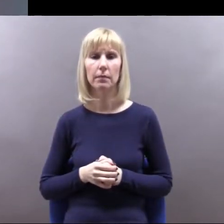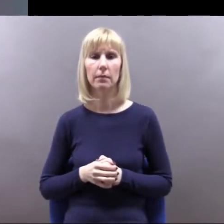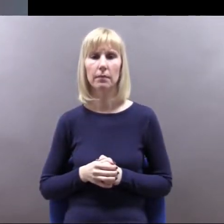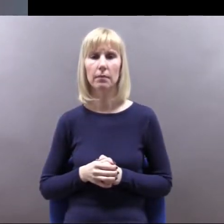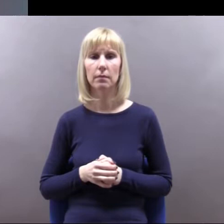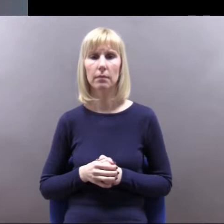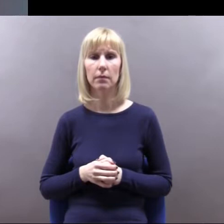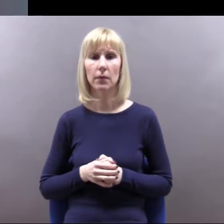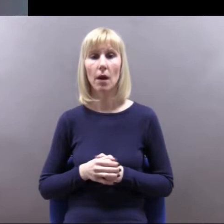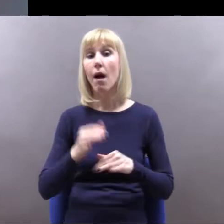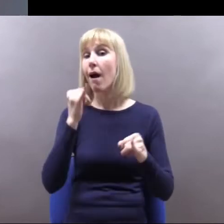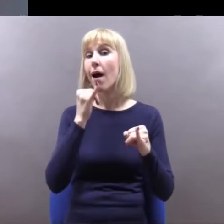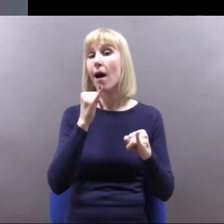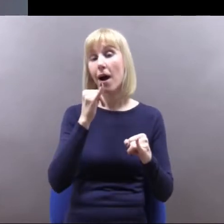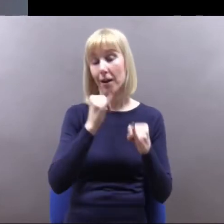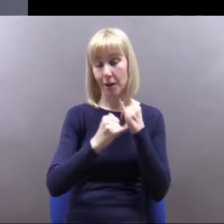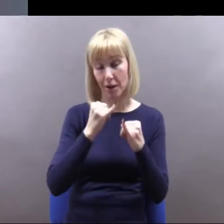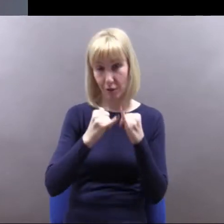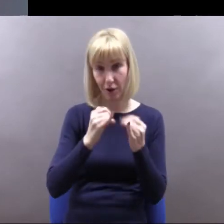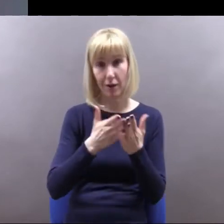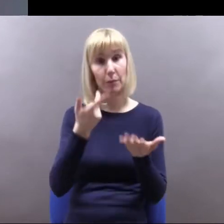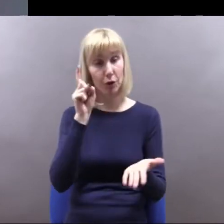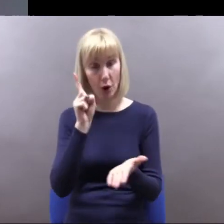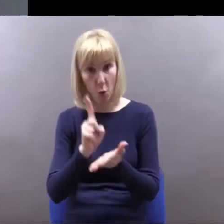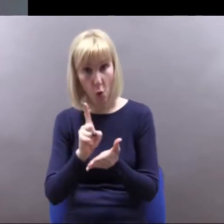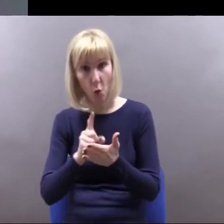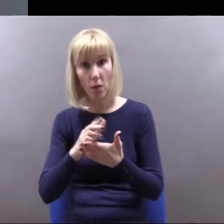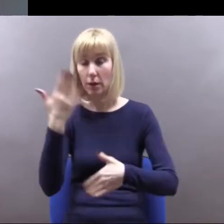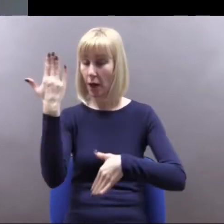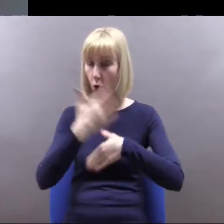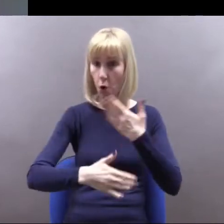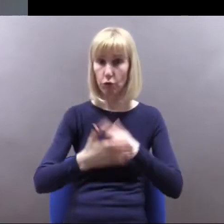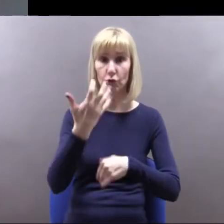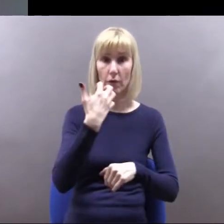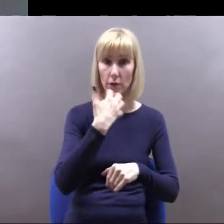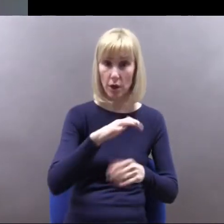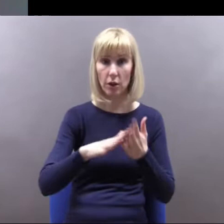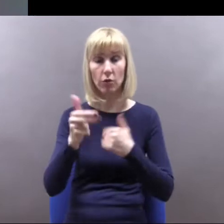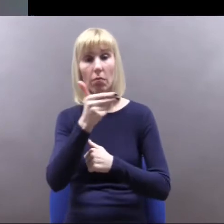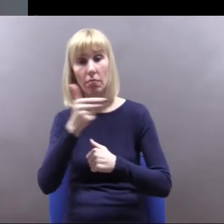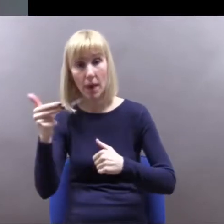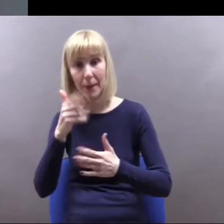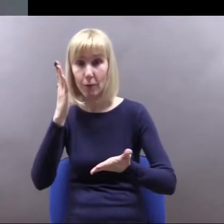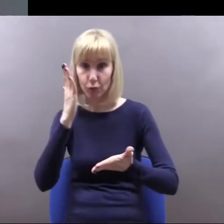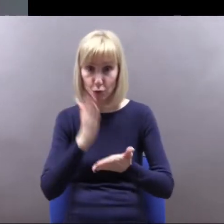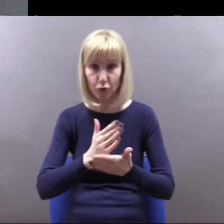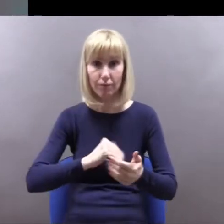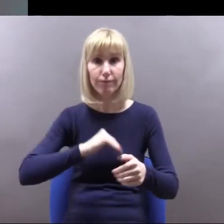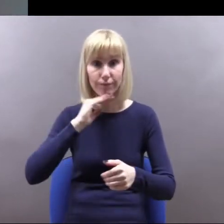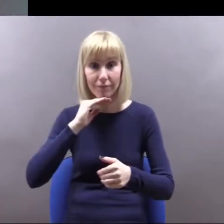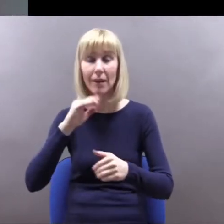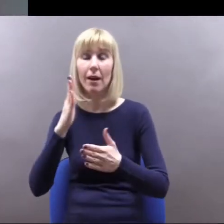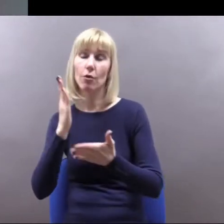jest to tak zwany karniak, możemy skończyć wcześniej, niekoniecznie o godzinie 12. Jeśli wyczerpiemy temat lub